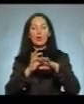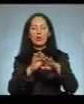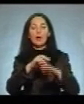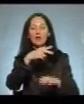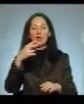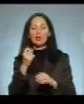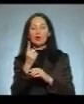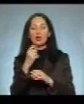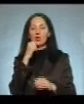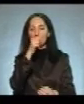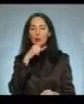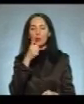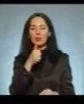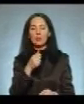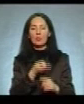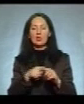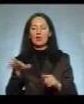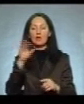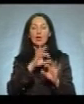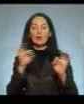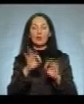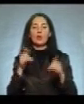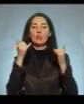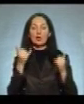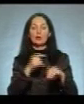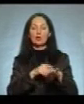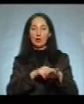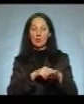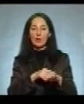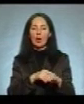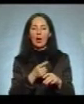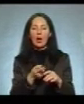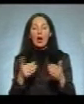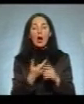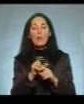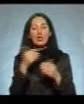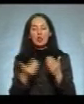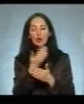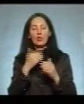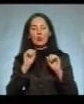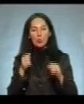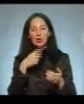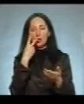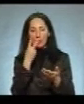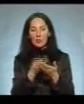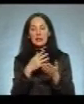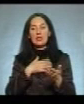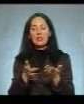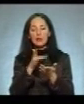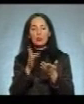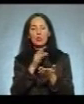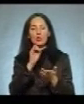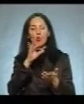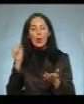2011 році. Це вся інформація на цю годину. Більше новин ви можете знайти на нашій сторінці UA Тернопіль у